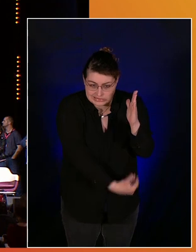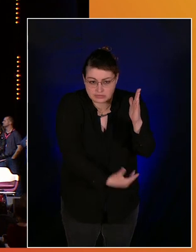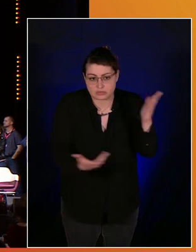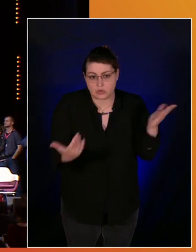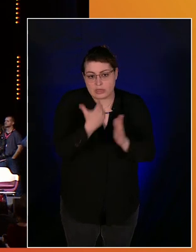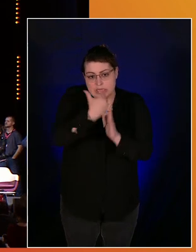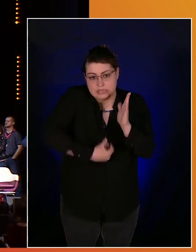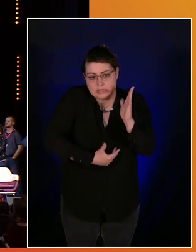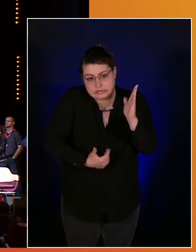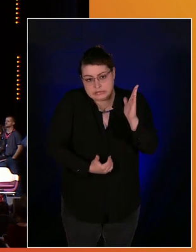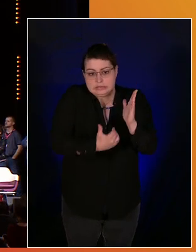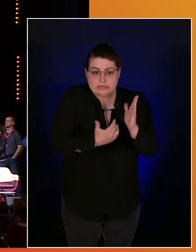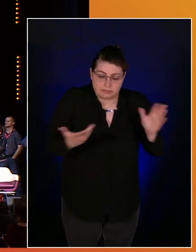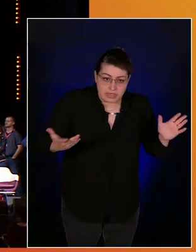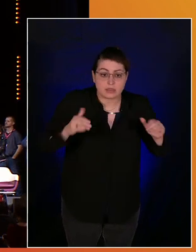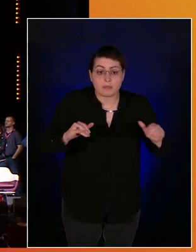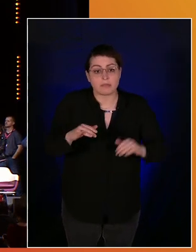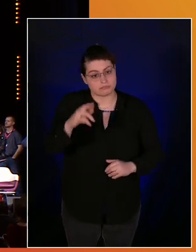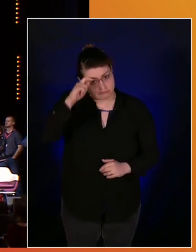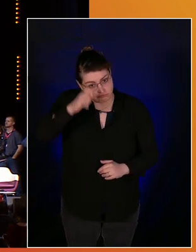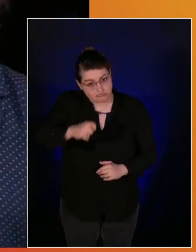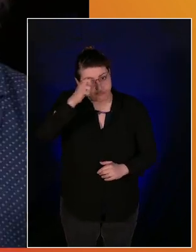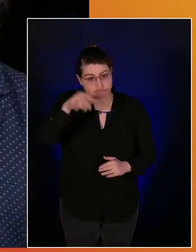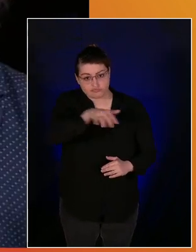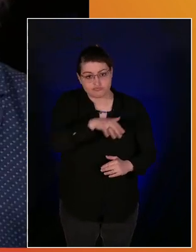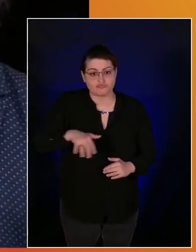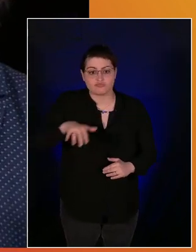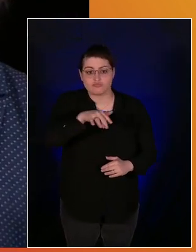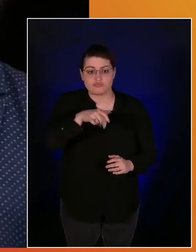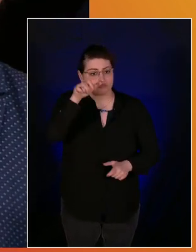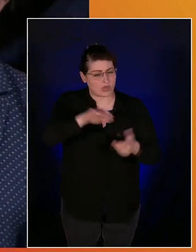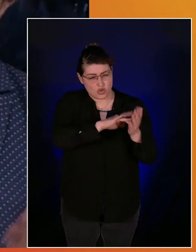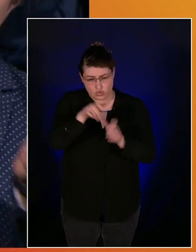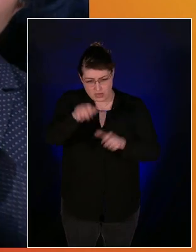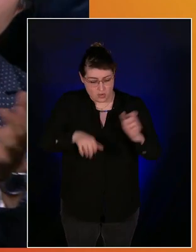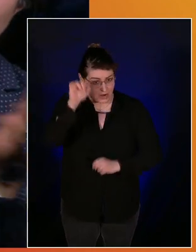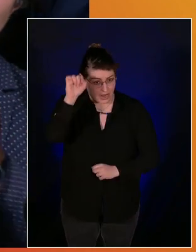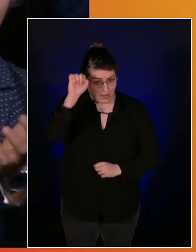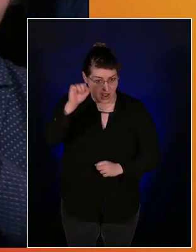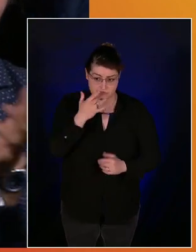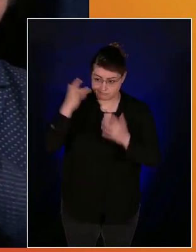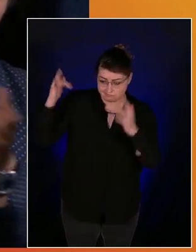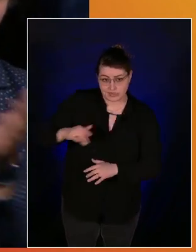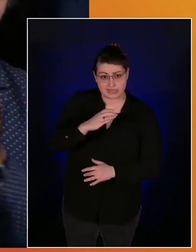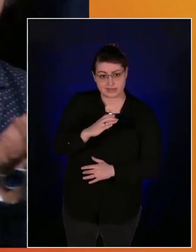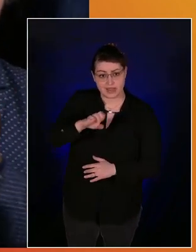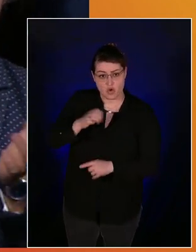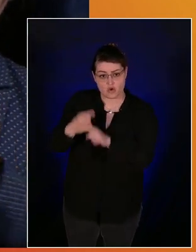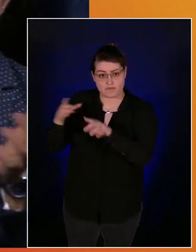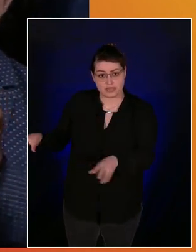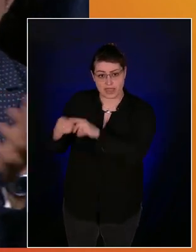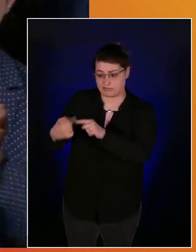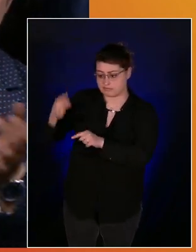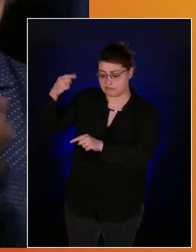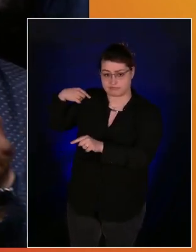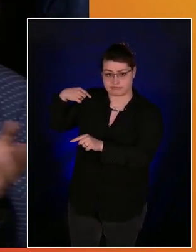une liste exhaustive, mais on peut quand même saluer, encore une fois, fraternellement et chaleureusement, tous les camarades qui ont quitté la CE confédérale depuis le dernier